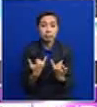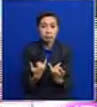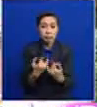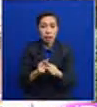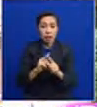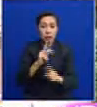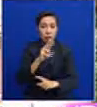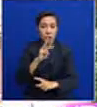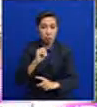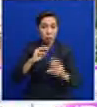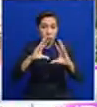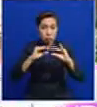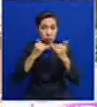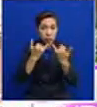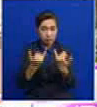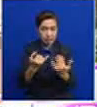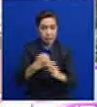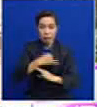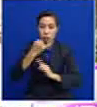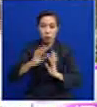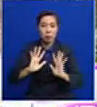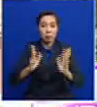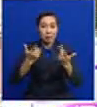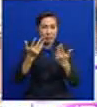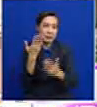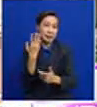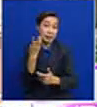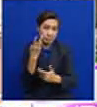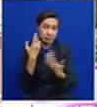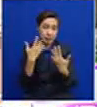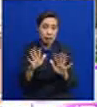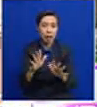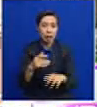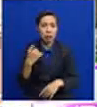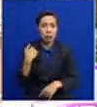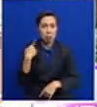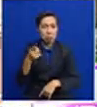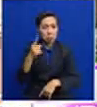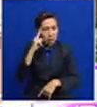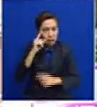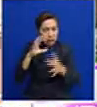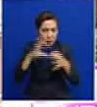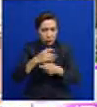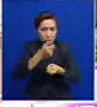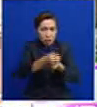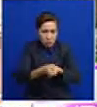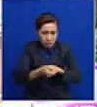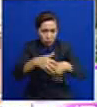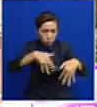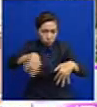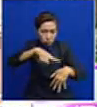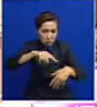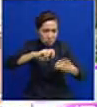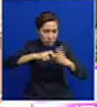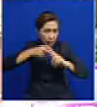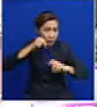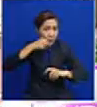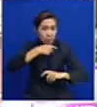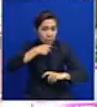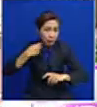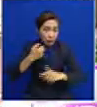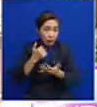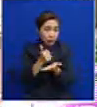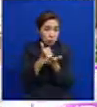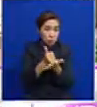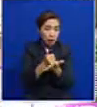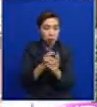สุดการประชุมคณะรัฐมนตรีเสร็จสิ้นลงเมื่อสักครู่ที่ผ่านมานะคะและมีรายงานว่าเรื่องของการช่วยเหลือเกษตรกรในเรื่องของภัยแล้งนั้นไม่ได้เข้าสู่